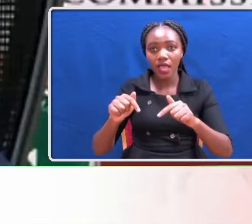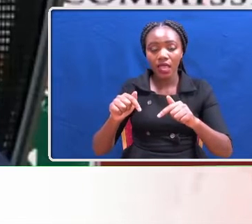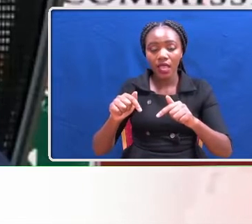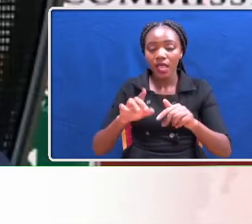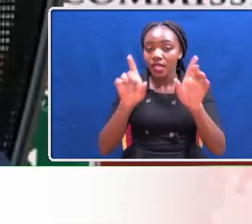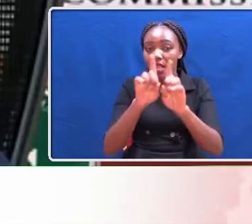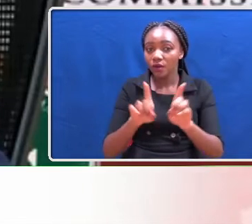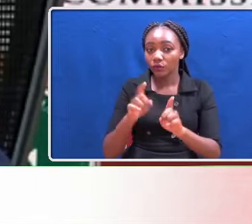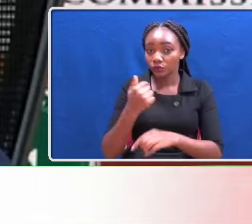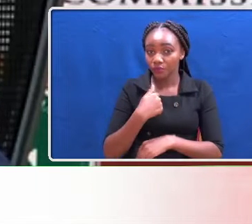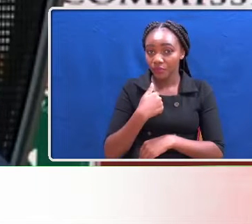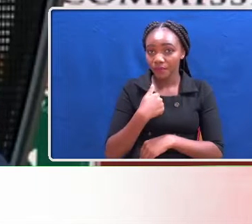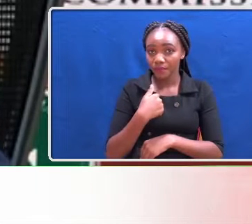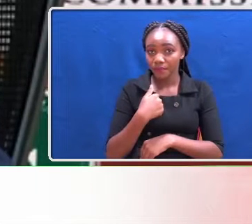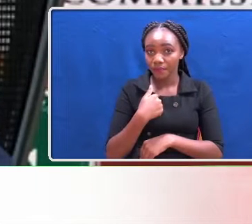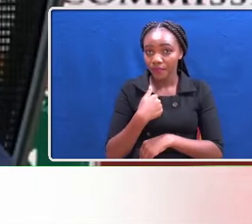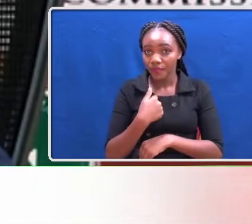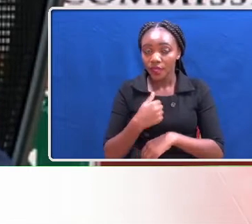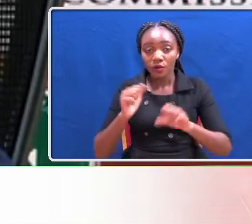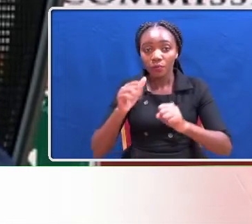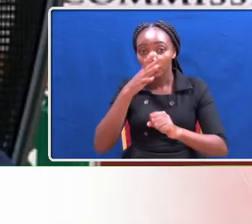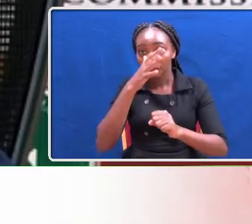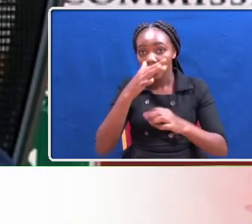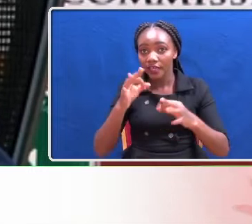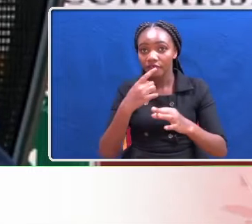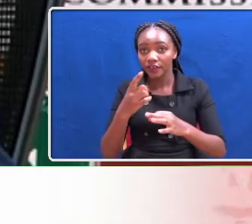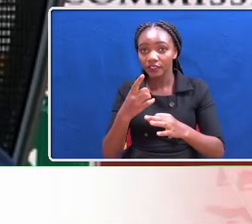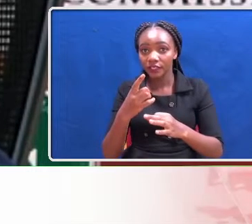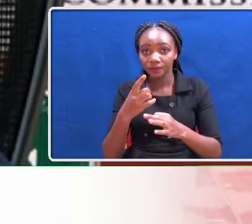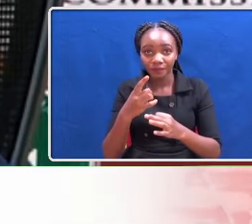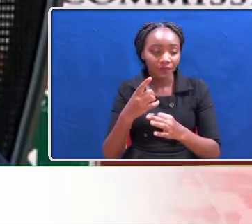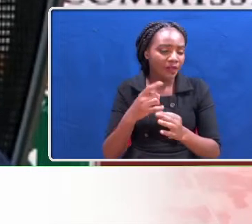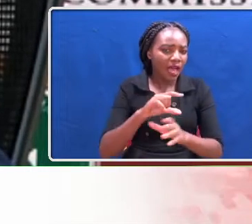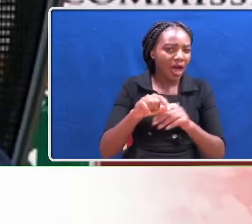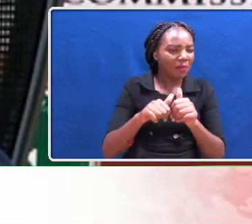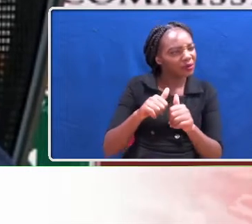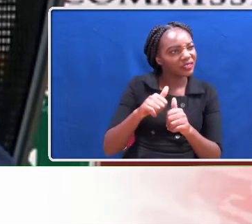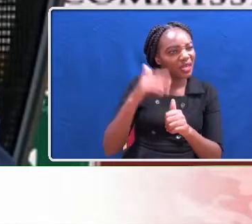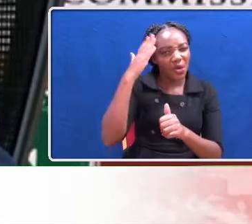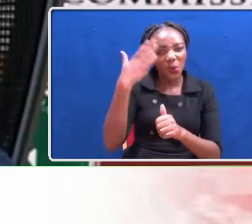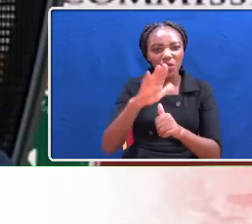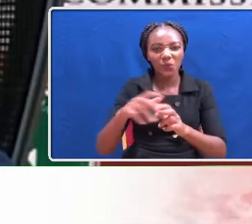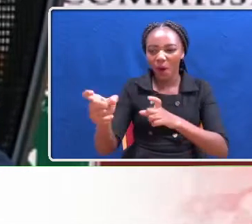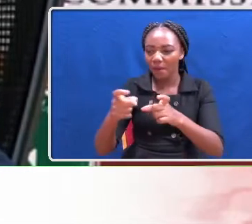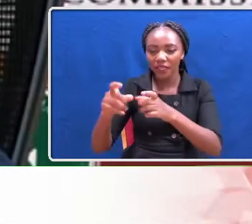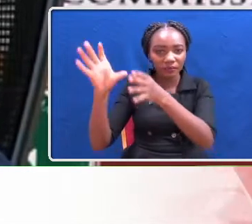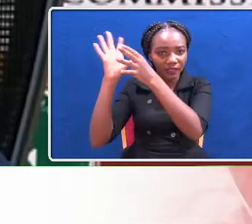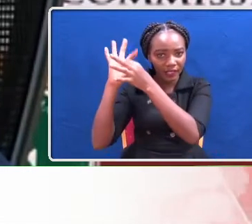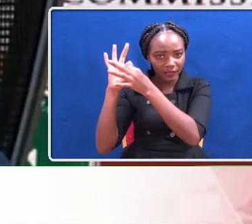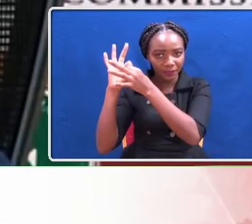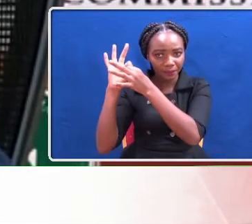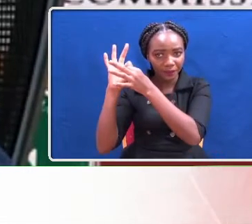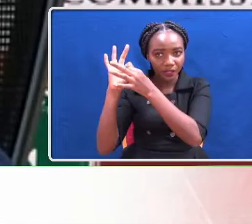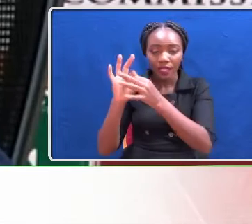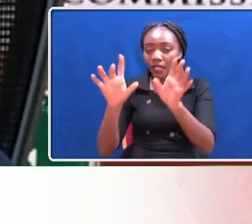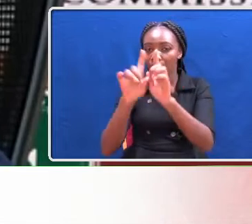I would be lying if I said I know exactly your management culture, because if you're not wearing the shoes, it is difficult